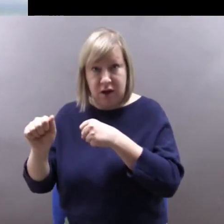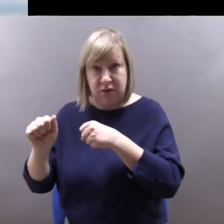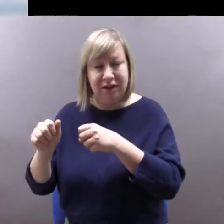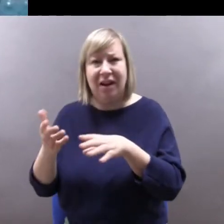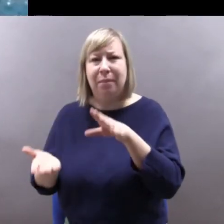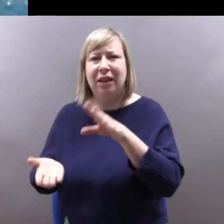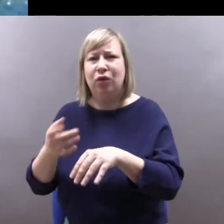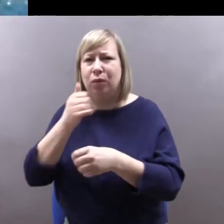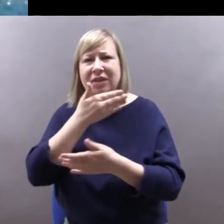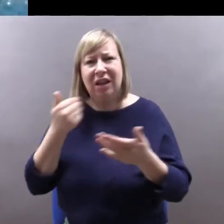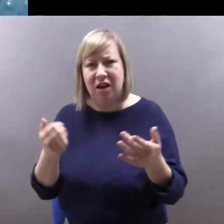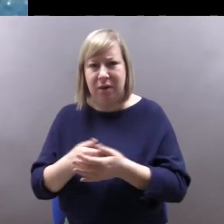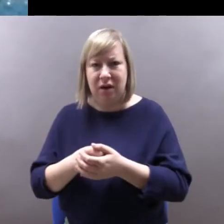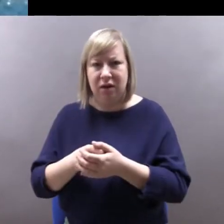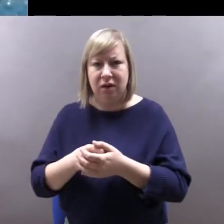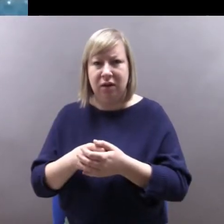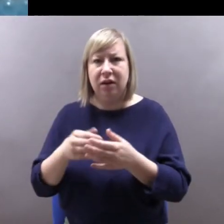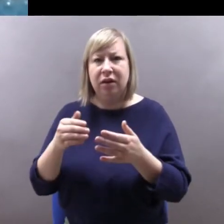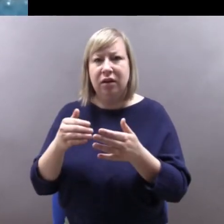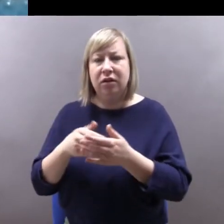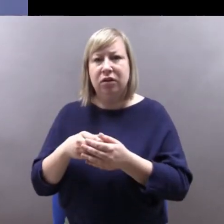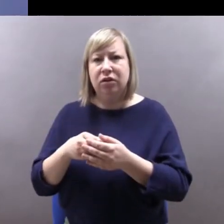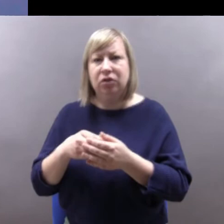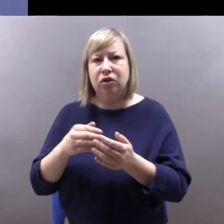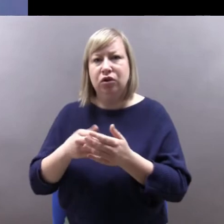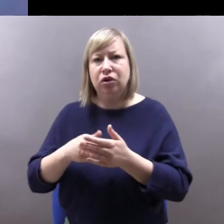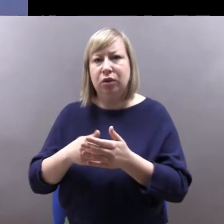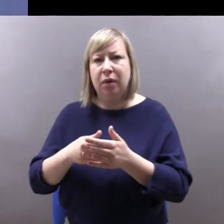jest, tak? Więc jakby... Nie ma, platformy nie ma, tylko po prostu trzeba